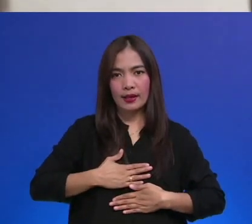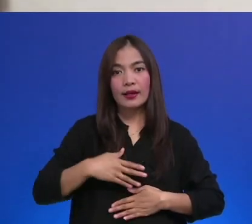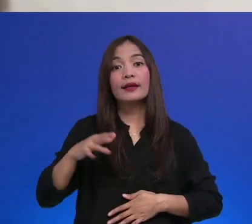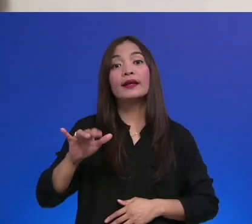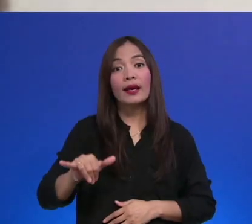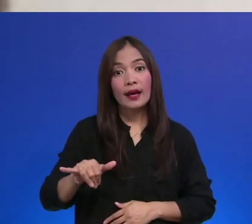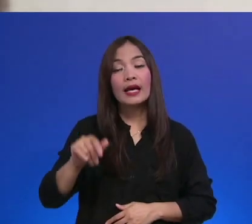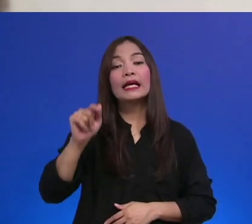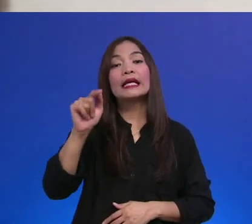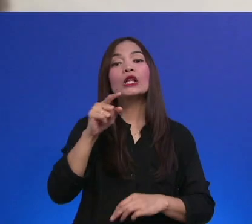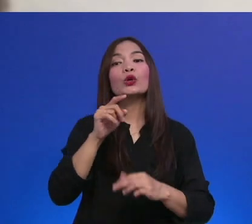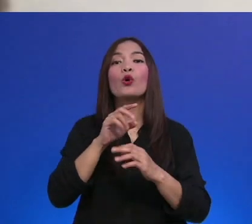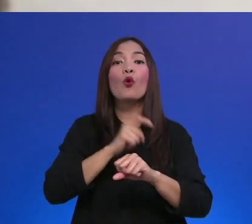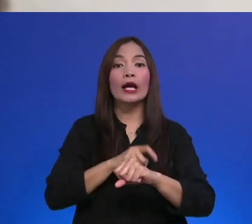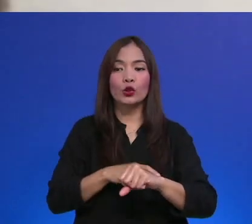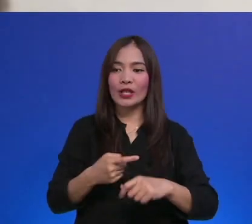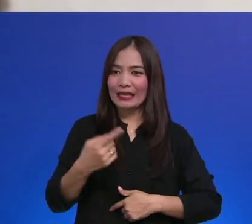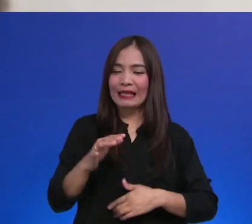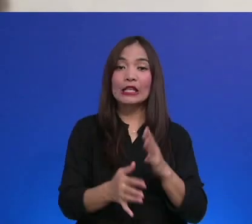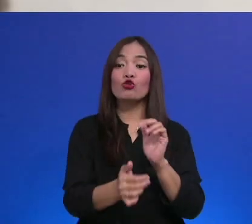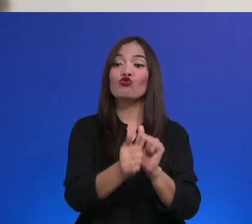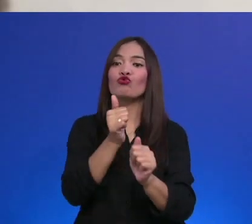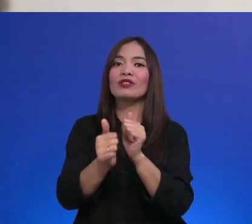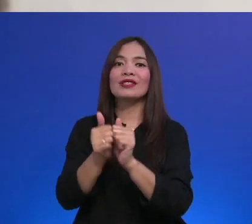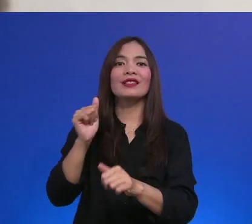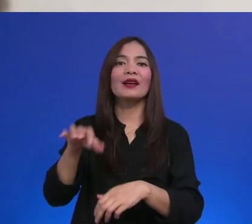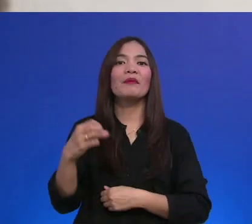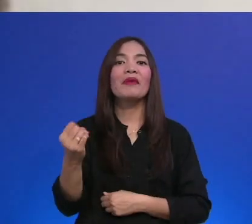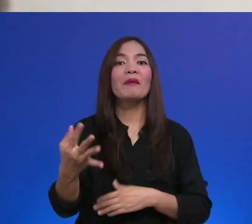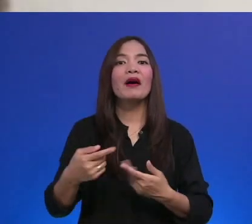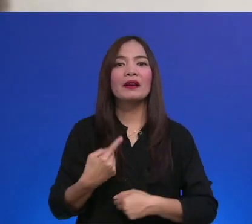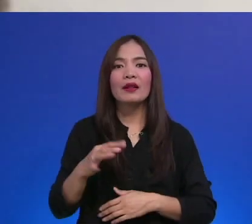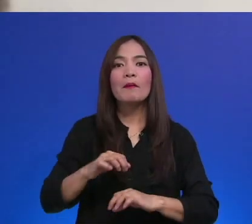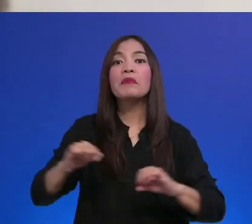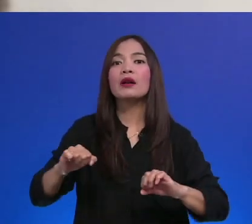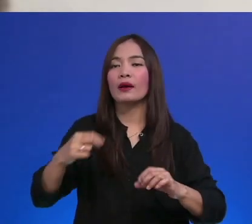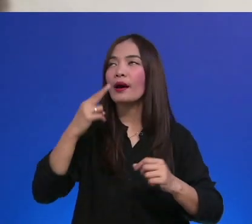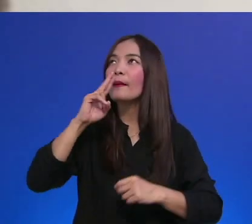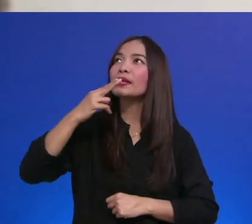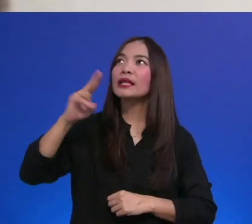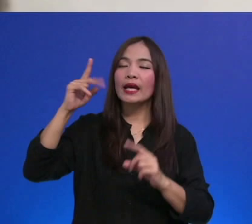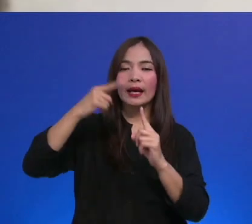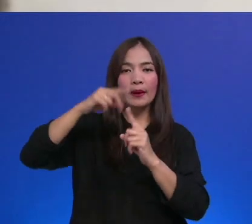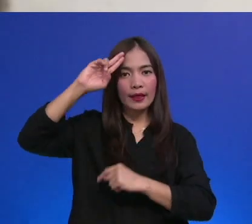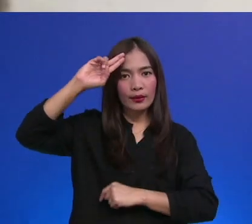kita diuji Tuhan seberapa kita berani mempercayai pribadinya